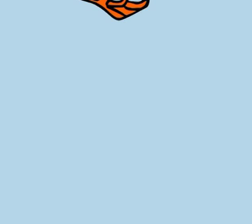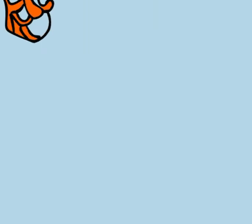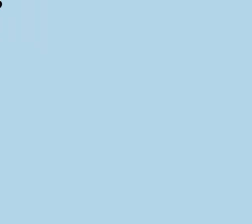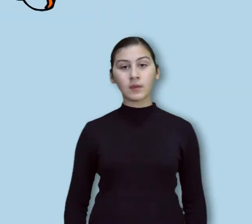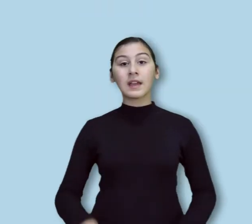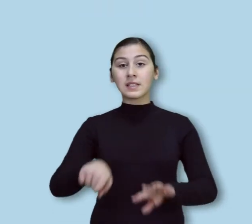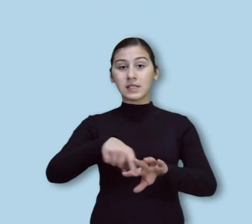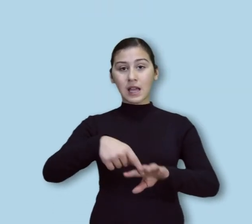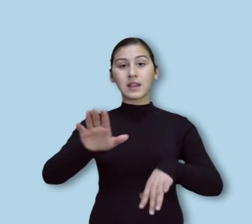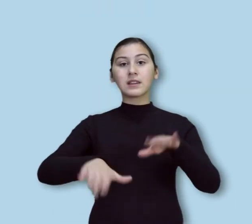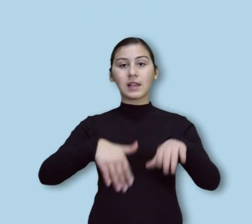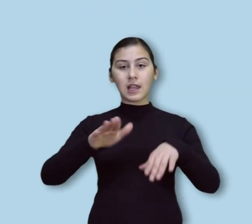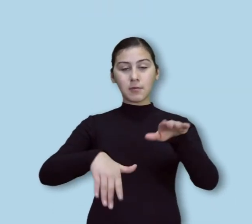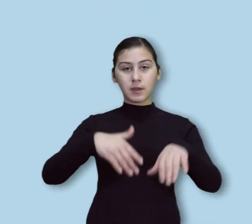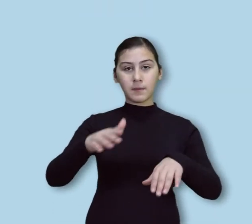სანდლები,